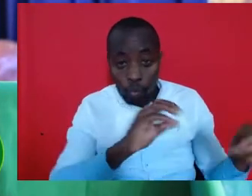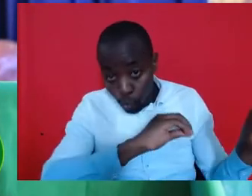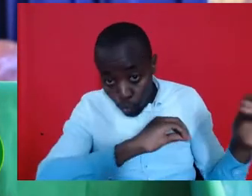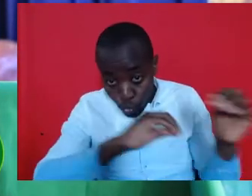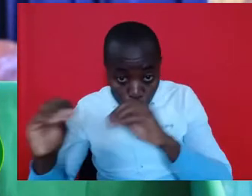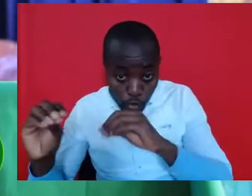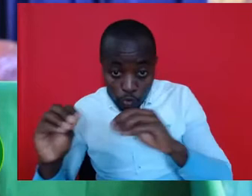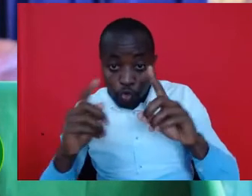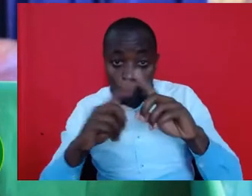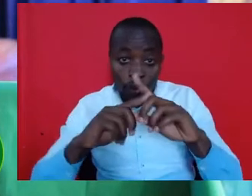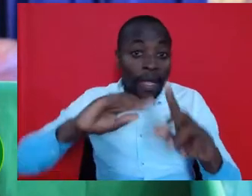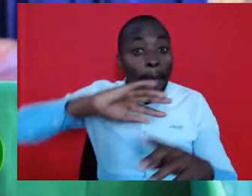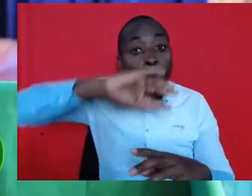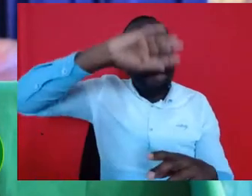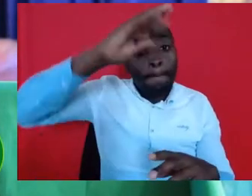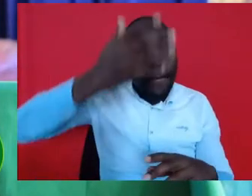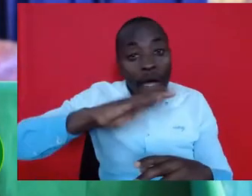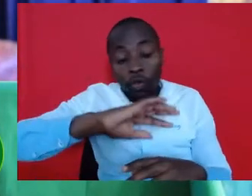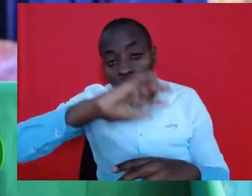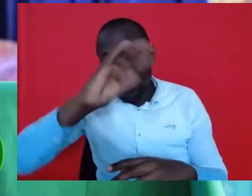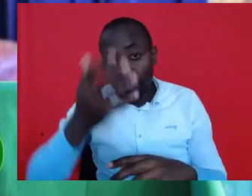mlimani.